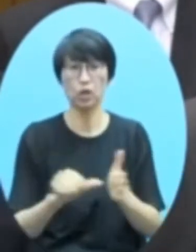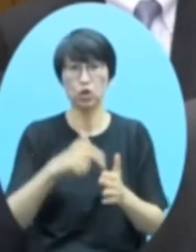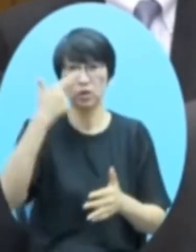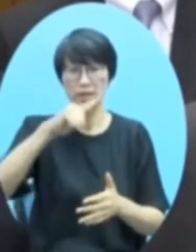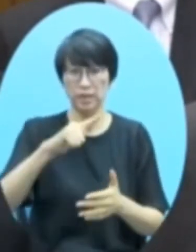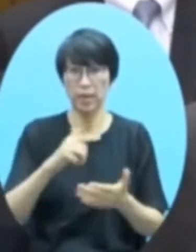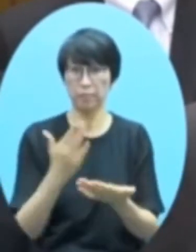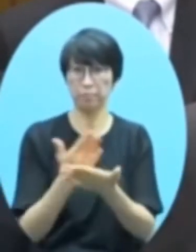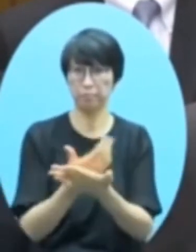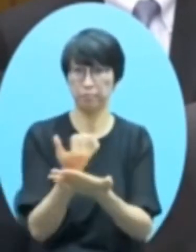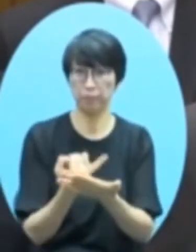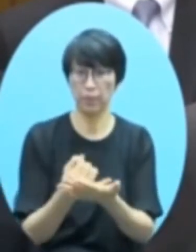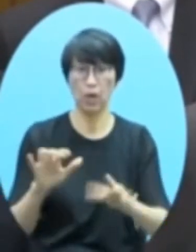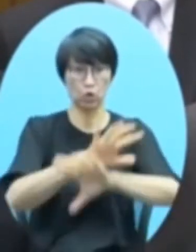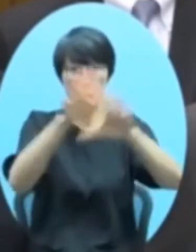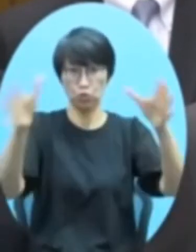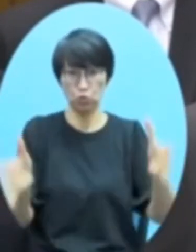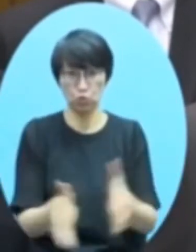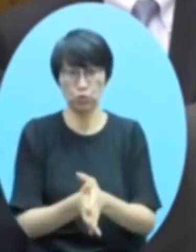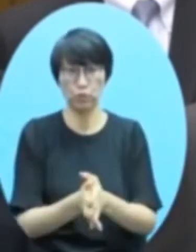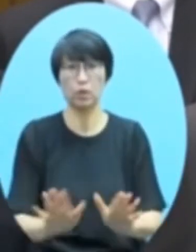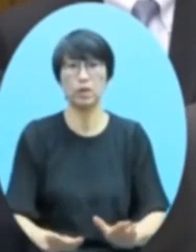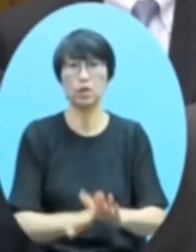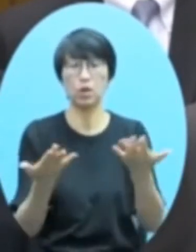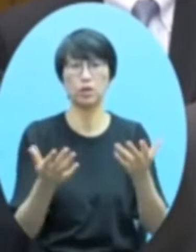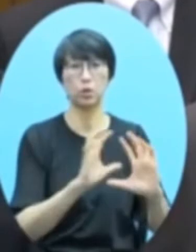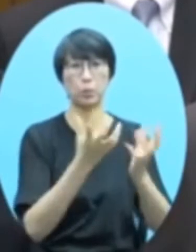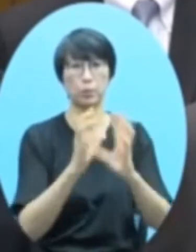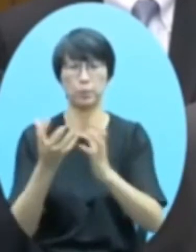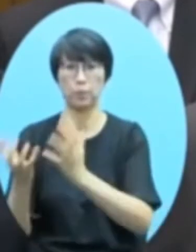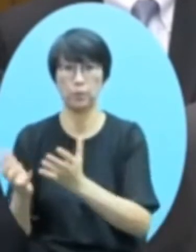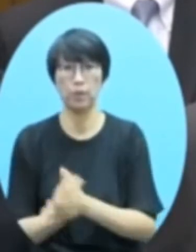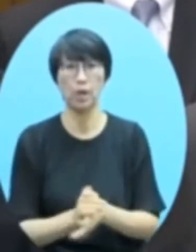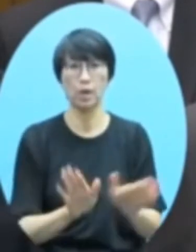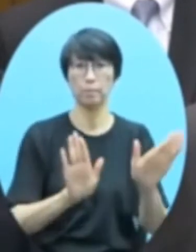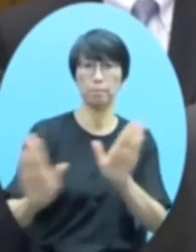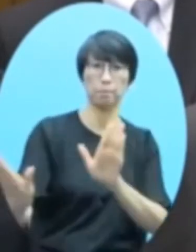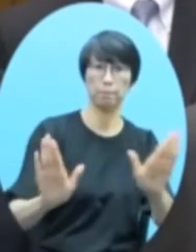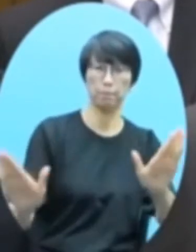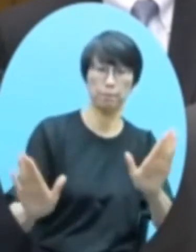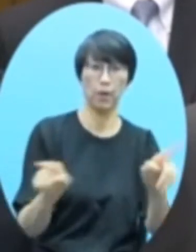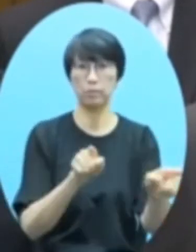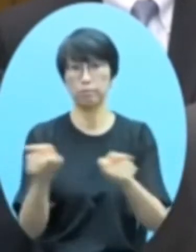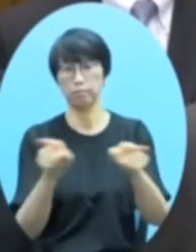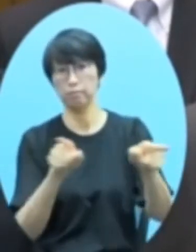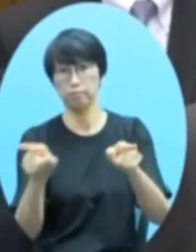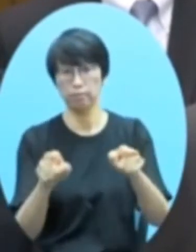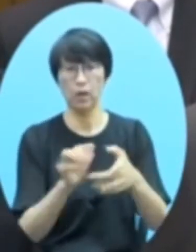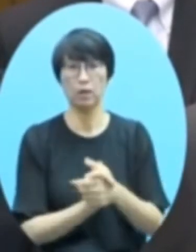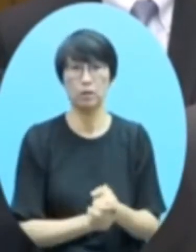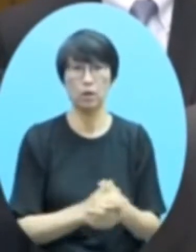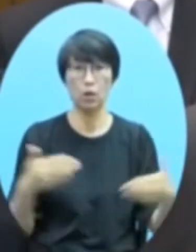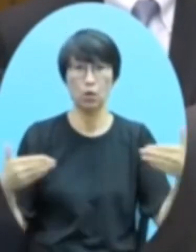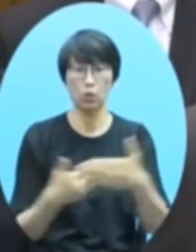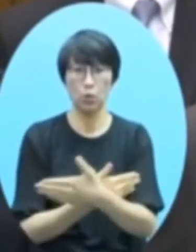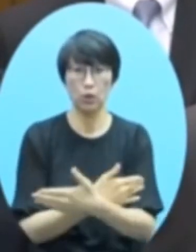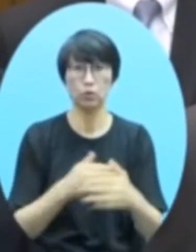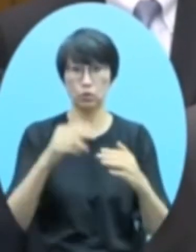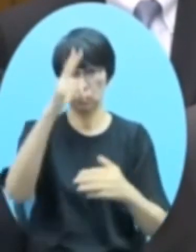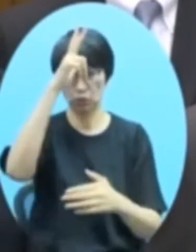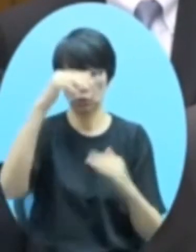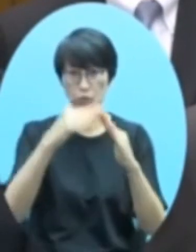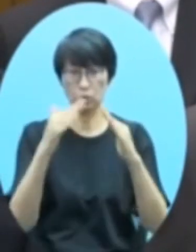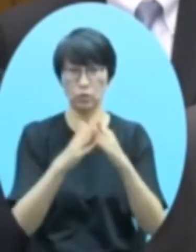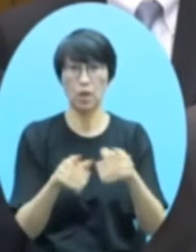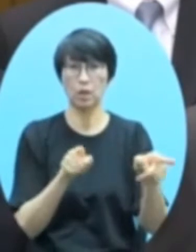估咧，已經係全面我哋起動曬有關嘅部門咧協調嘅機制、監察機制。運輸署的緊急事故協調